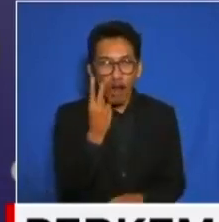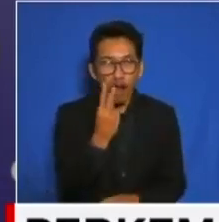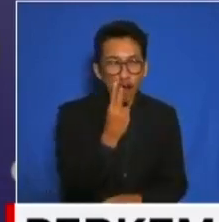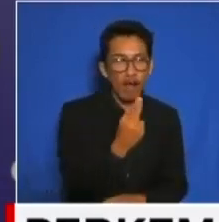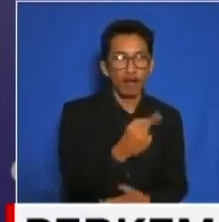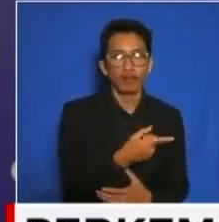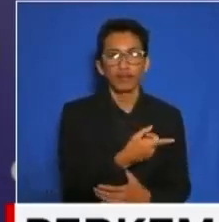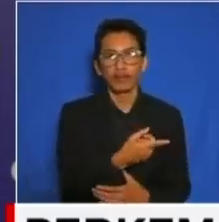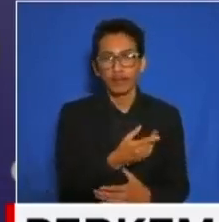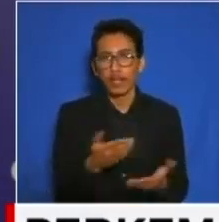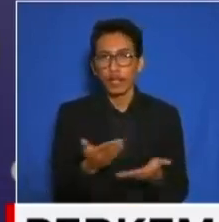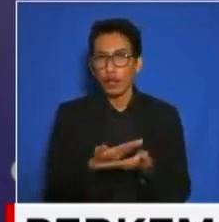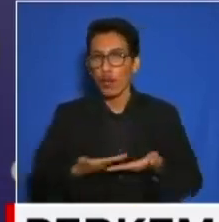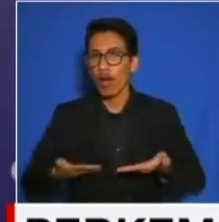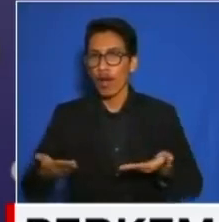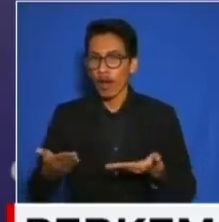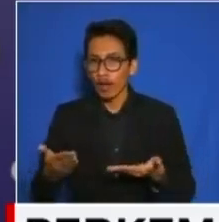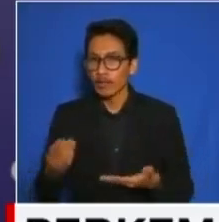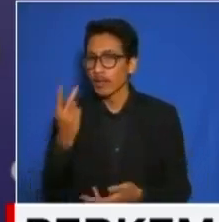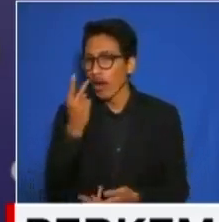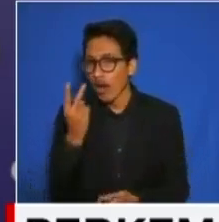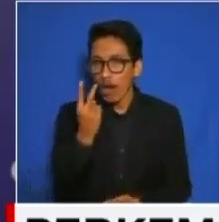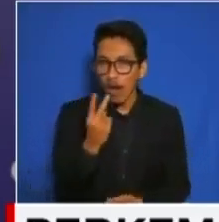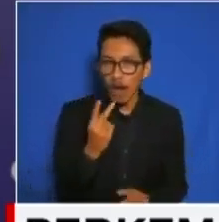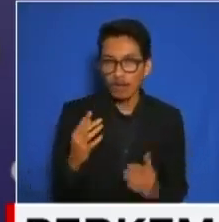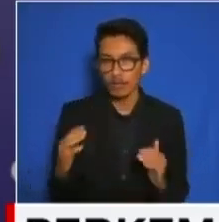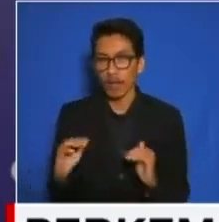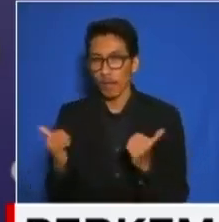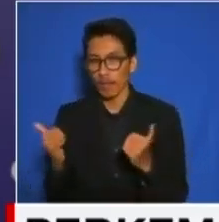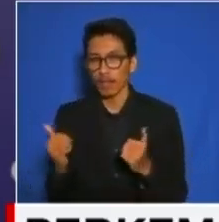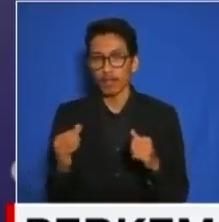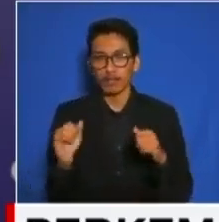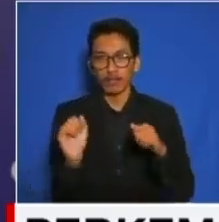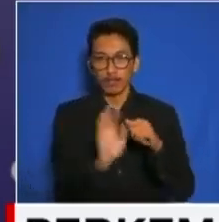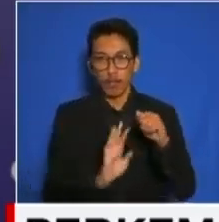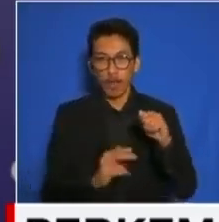menyelamatkan lingkungan kita, menyelamatkan bangsa kita.